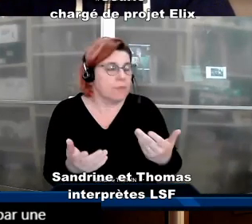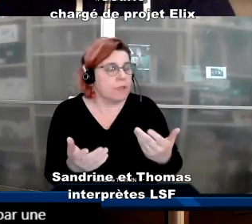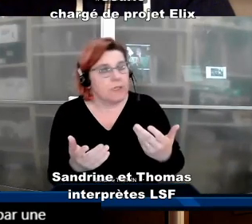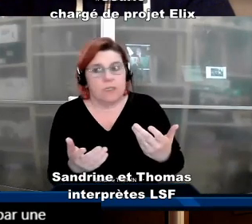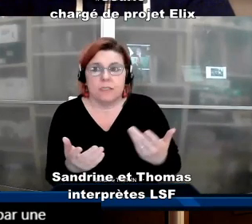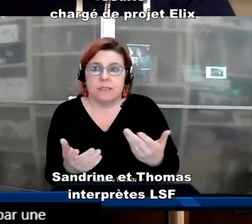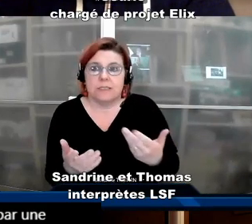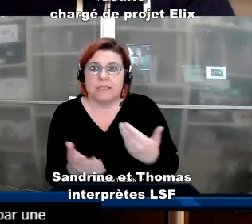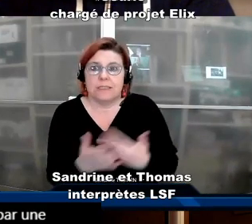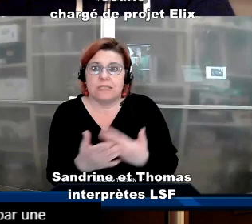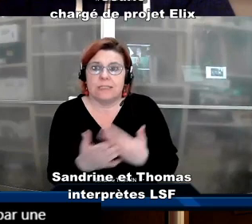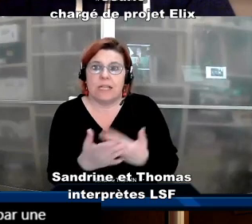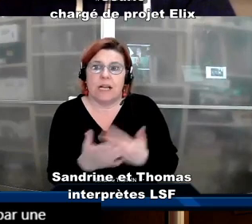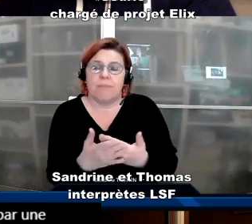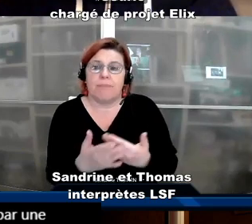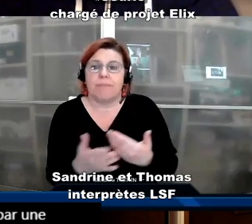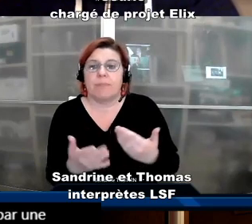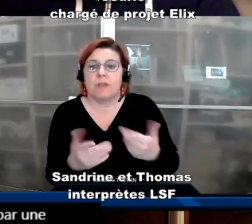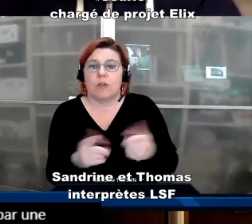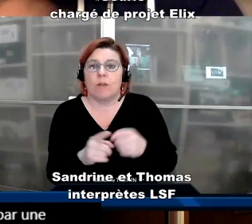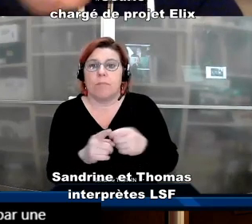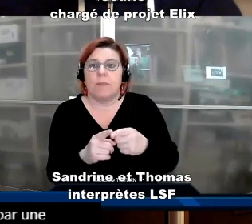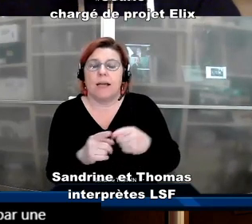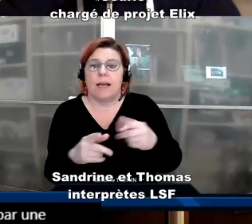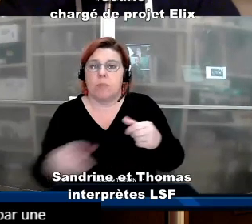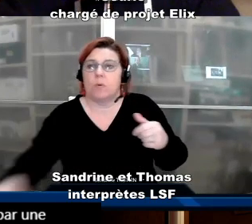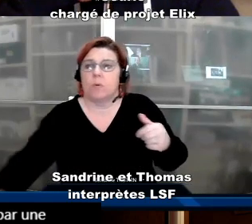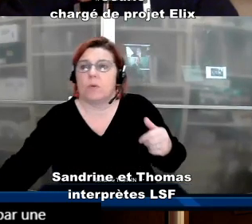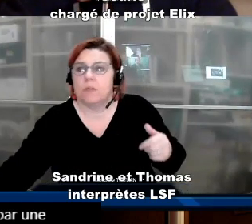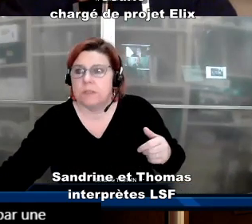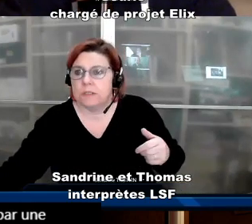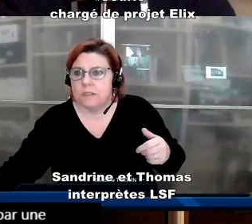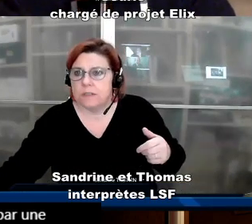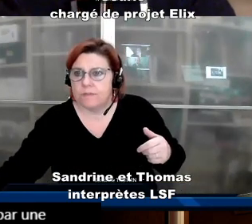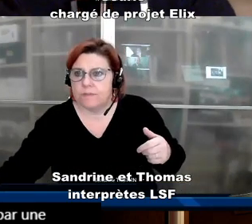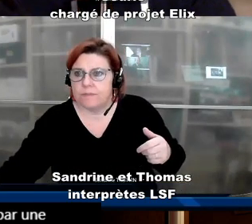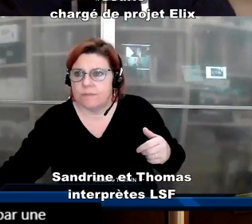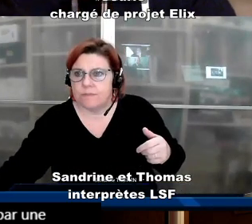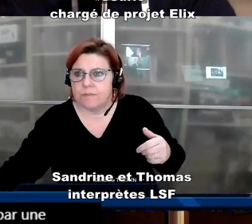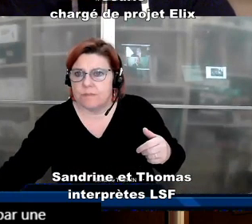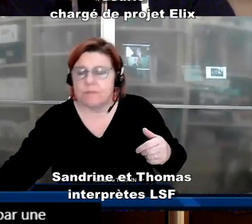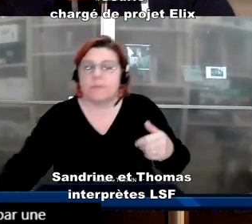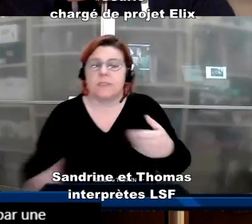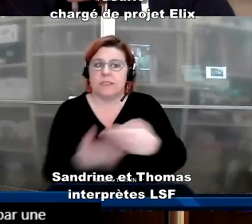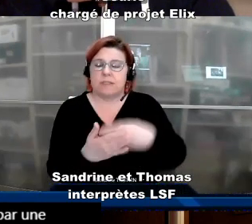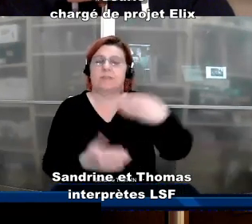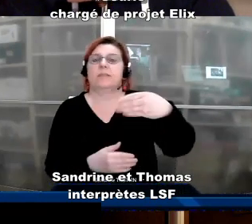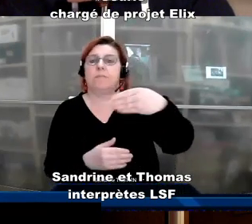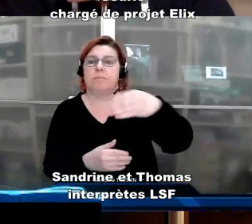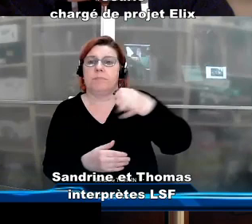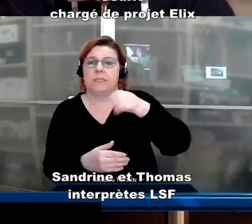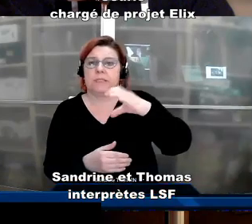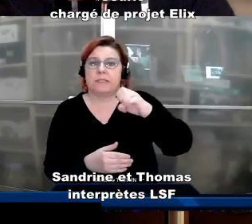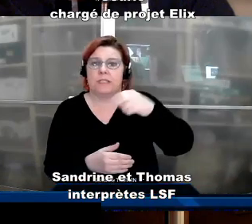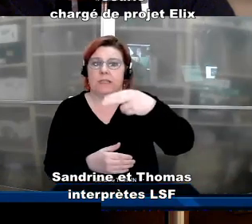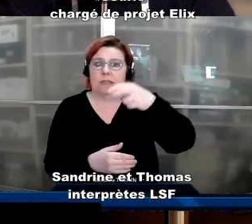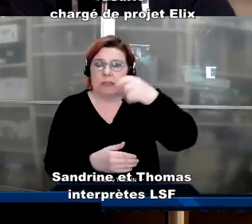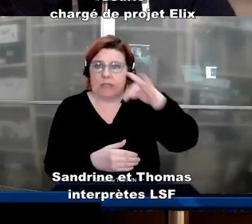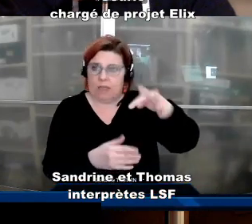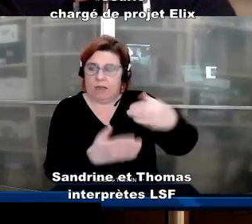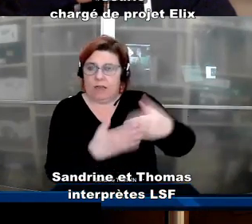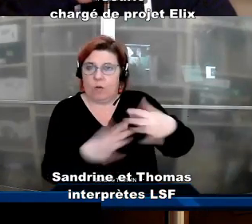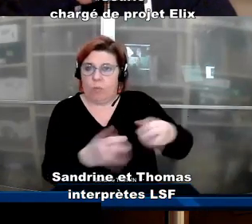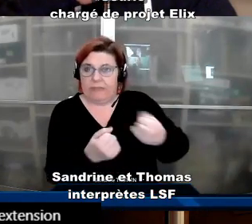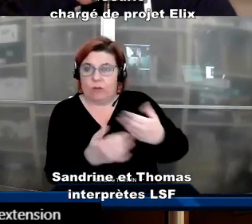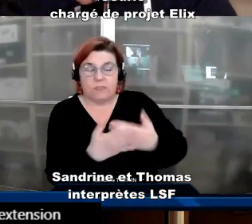c'est une forme de mécénat de compétences, hein, c'est-à-dire que ces entreprises nous ont mis à disposition gratuitement des ingénieurs, des développeurs,